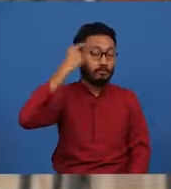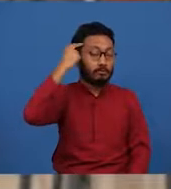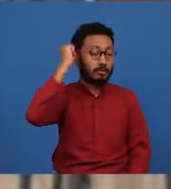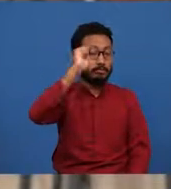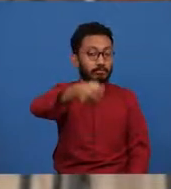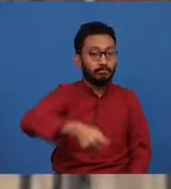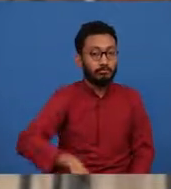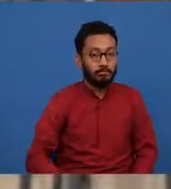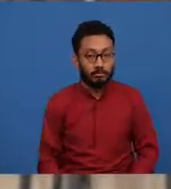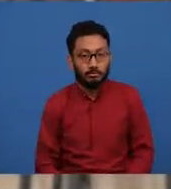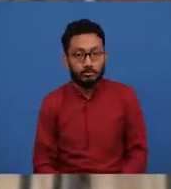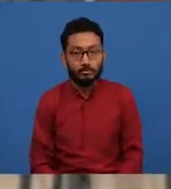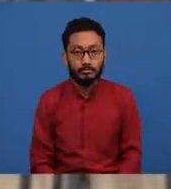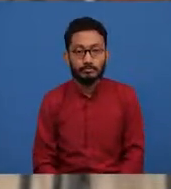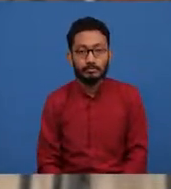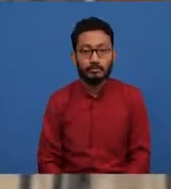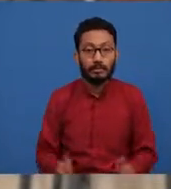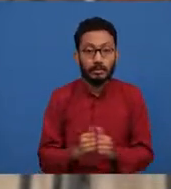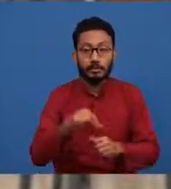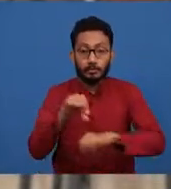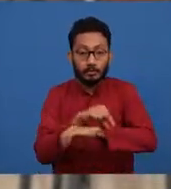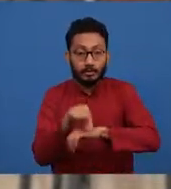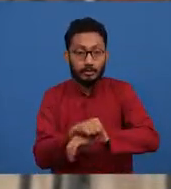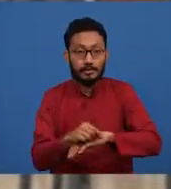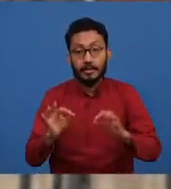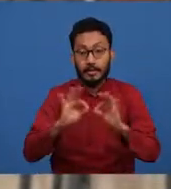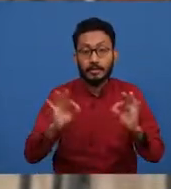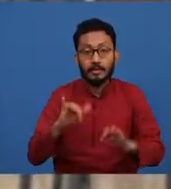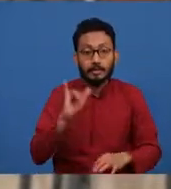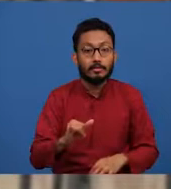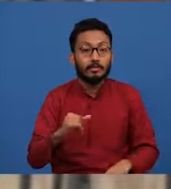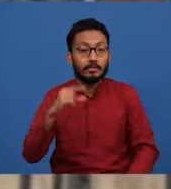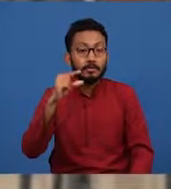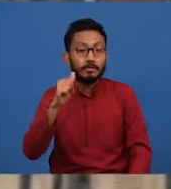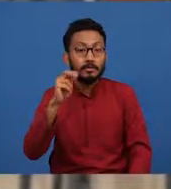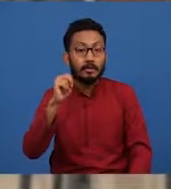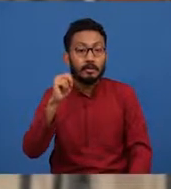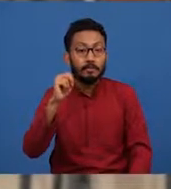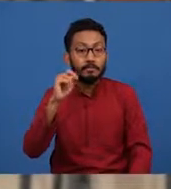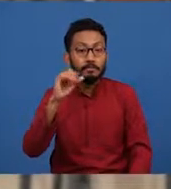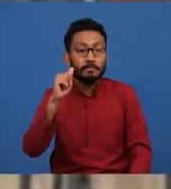bernas dengan menggunakan ayat yang gramatis dan lengkap.